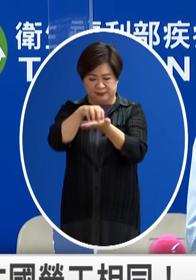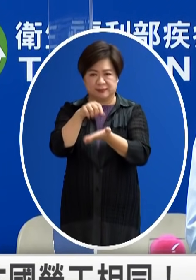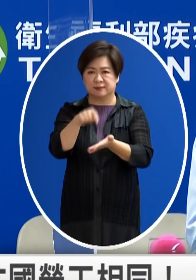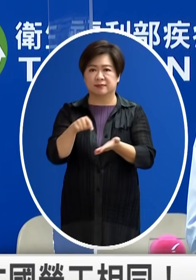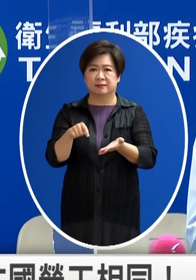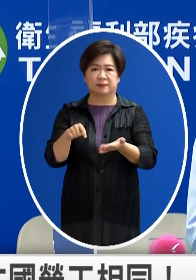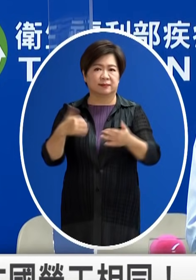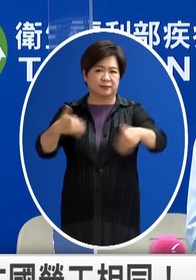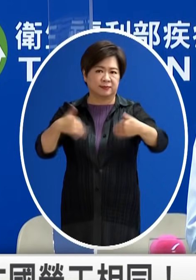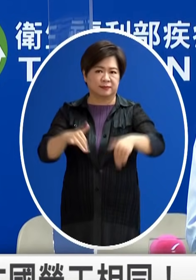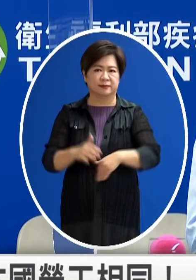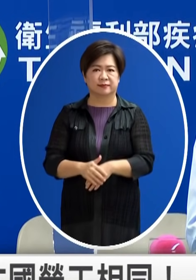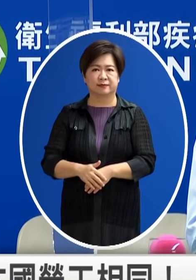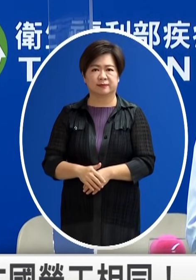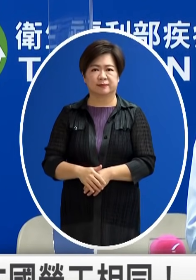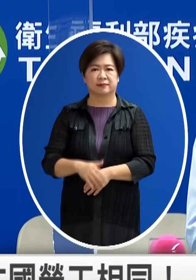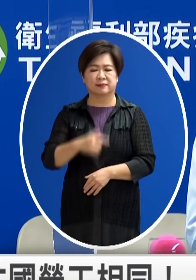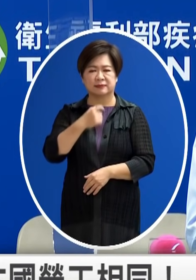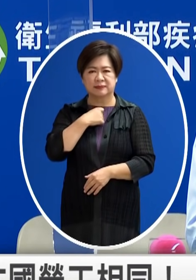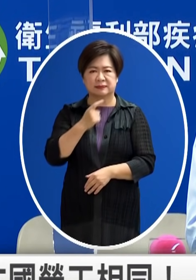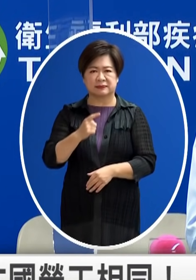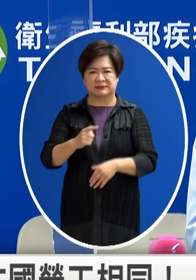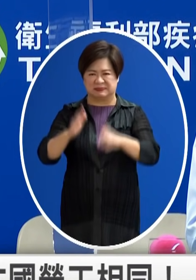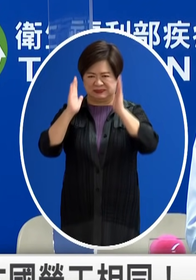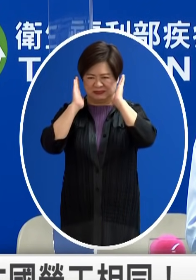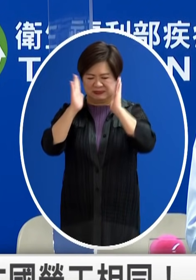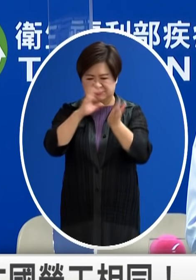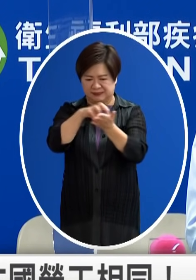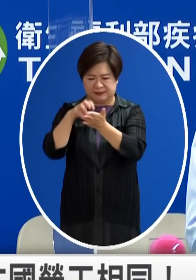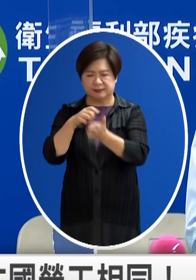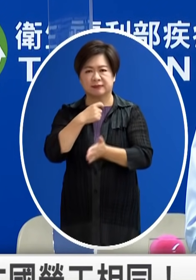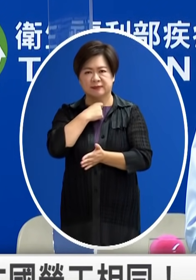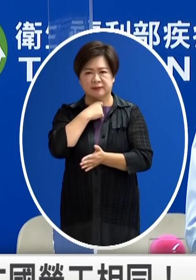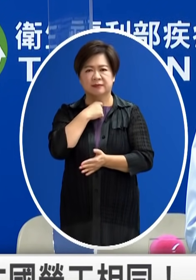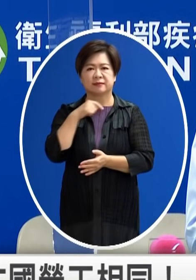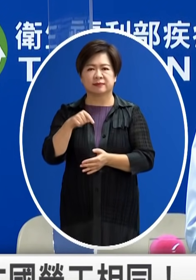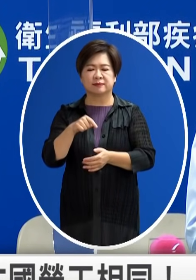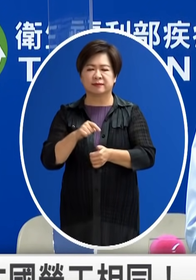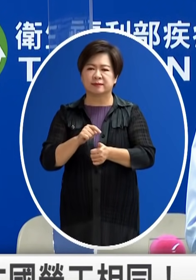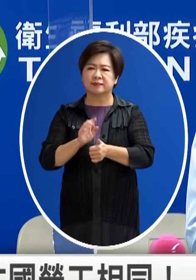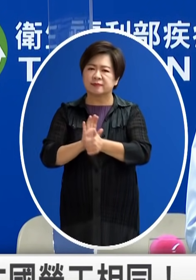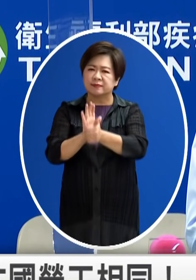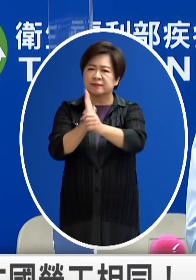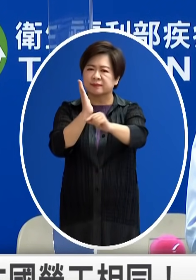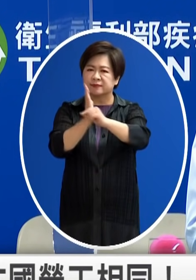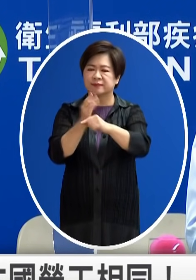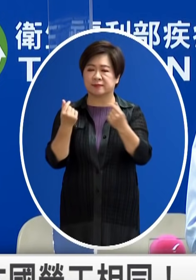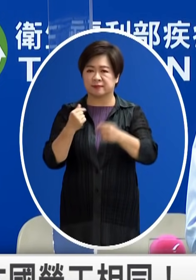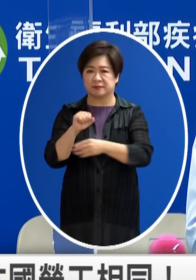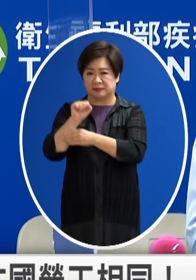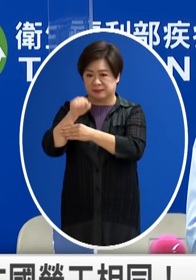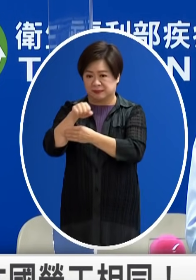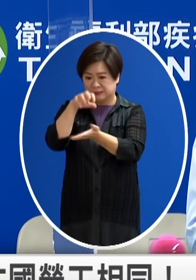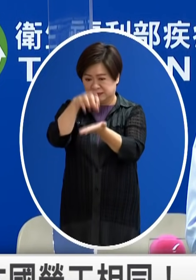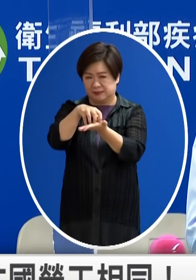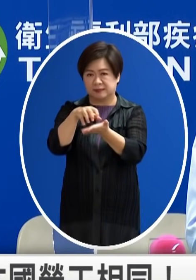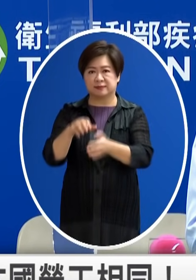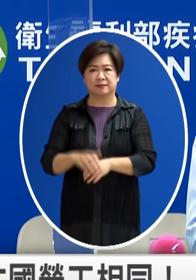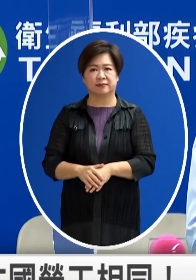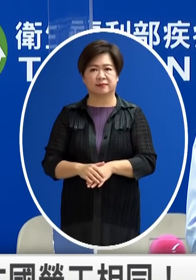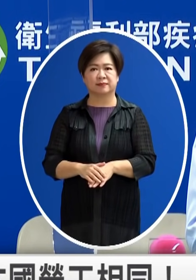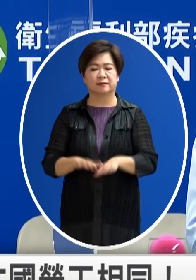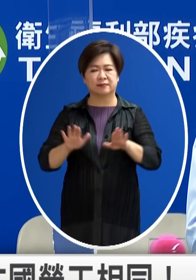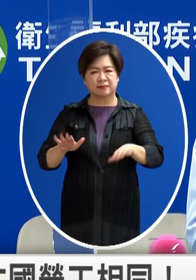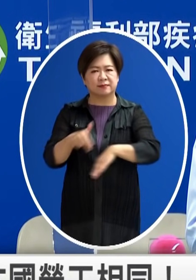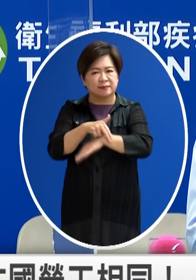哈，因为认证还需要有一些的手续了哈。那至于在推动在相关说有所谓认证的哈，我们现在也积